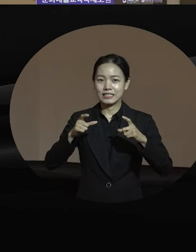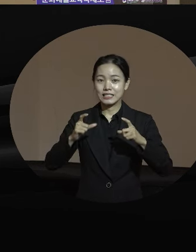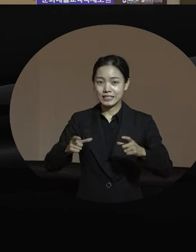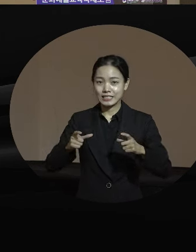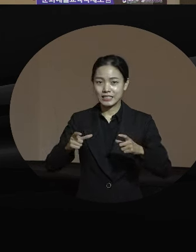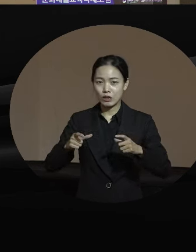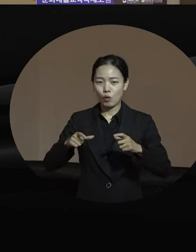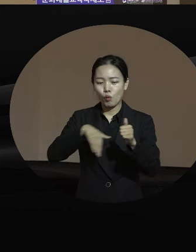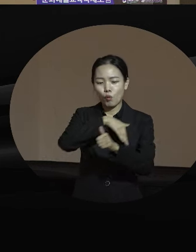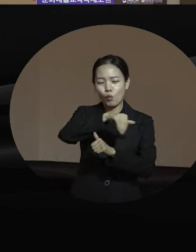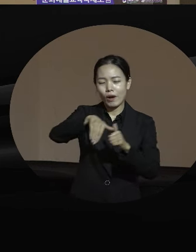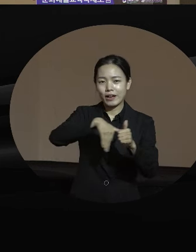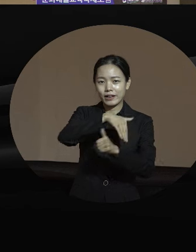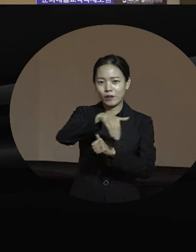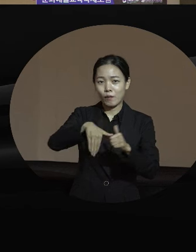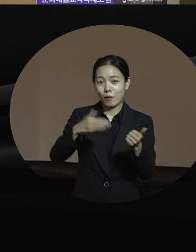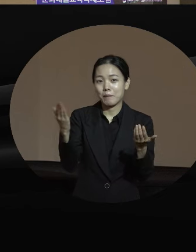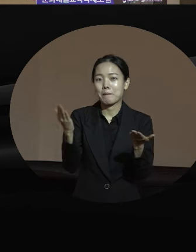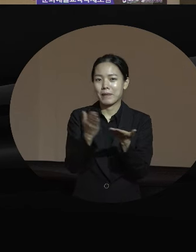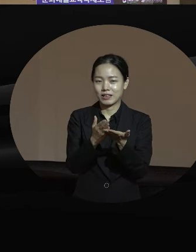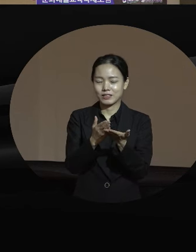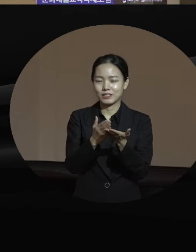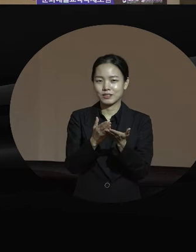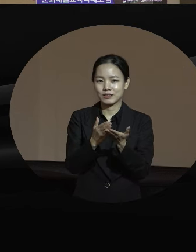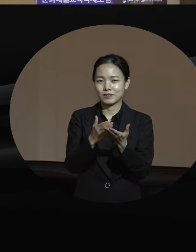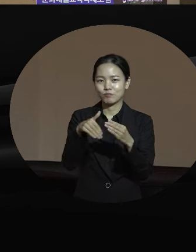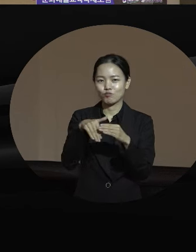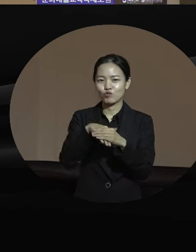생활권 문화예술 교육의 일상화입니다.